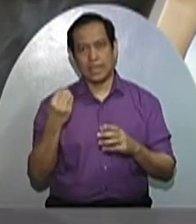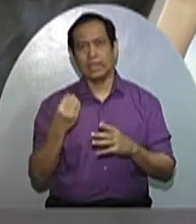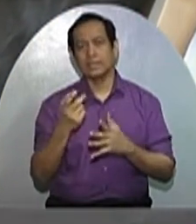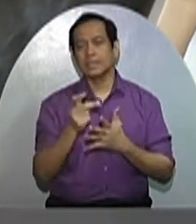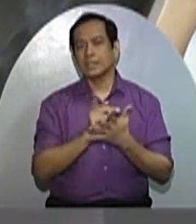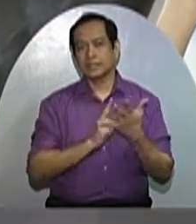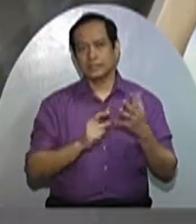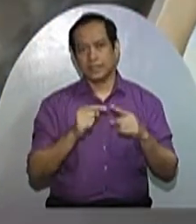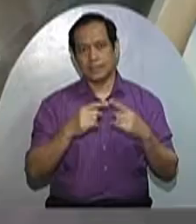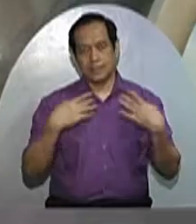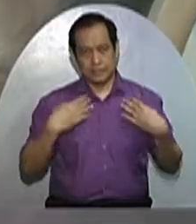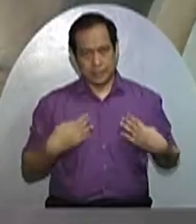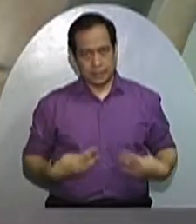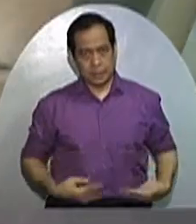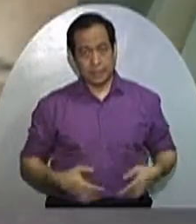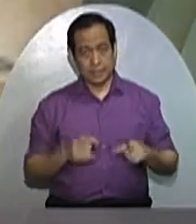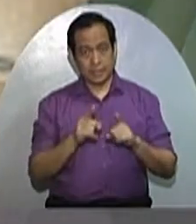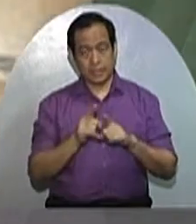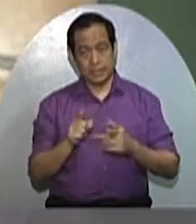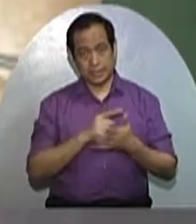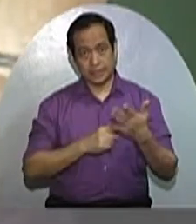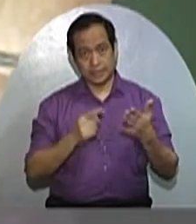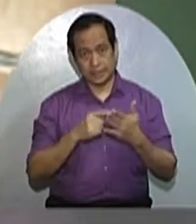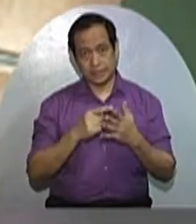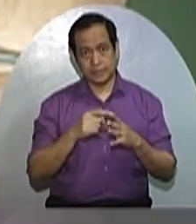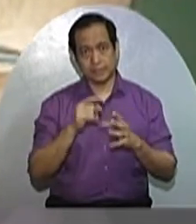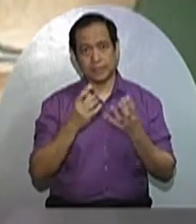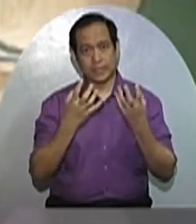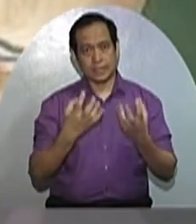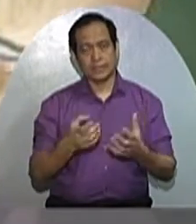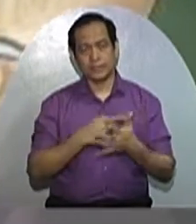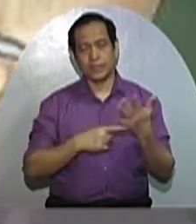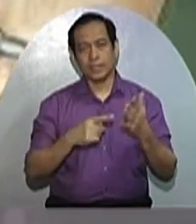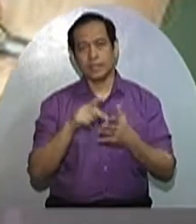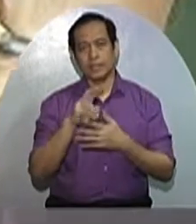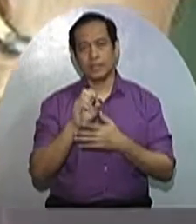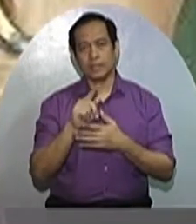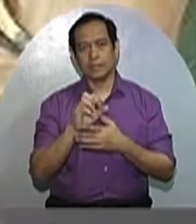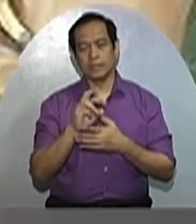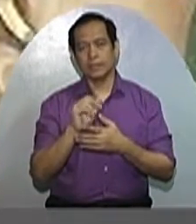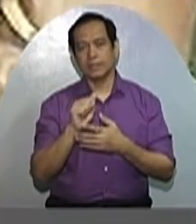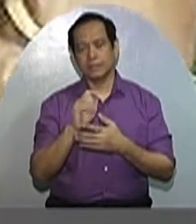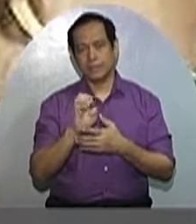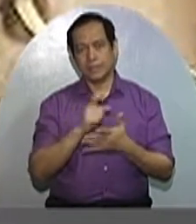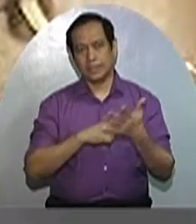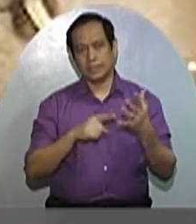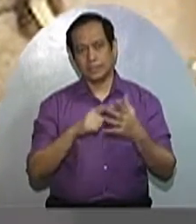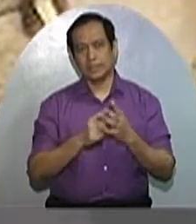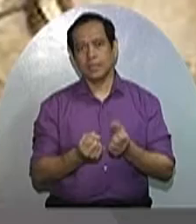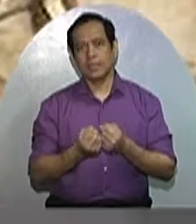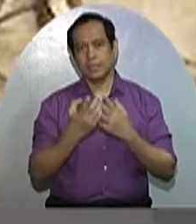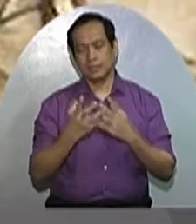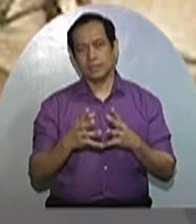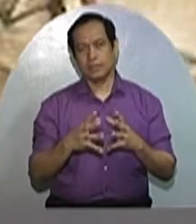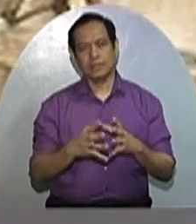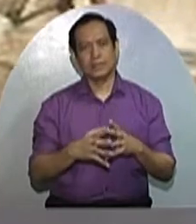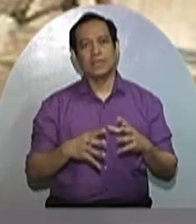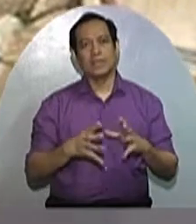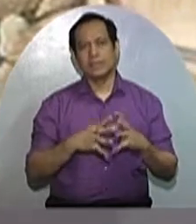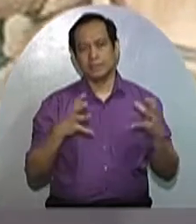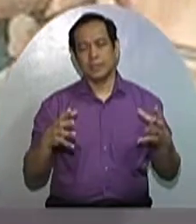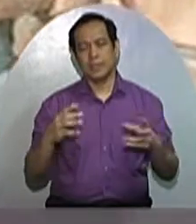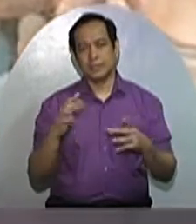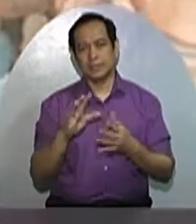pang kasukasuan. Ito ay sanhi ng pamamaga ng vertebra na nagbubunga ng malalang sakit sa